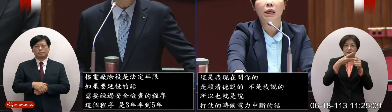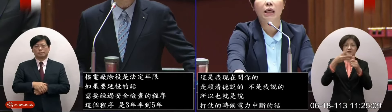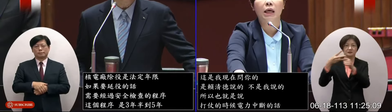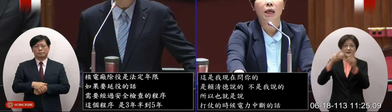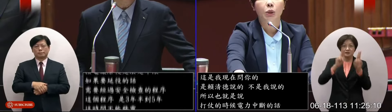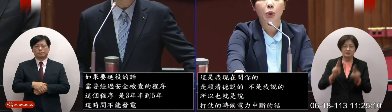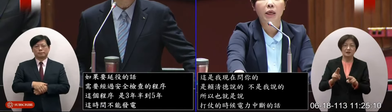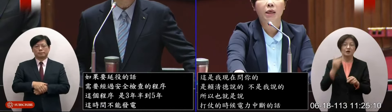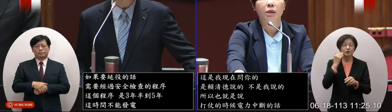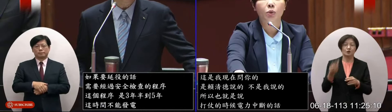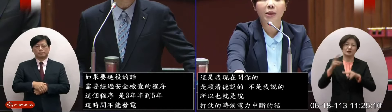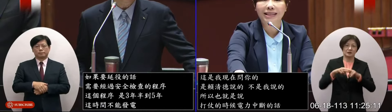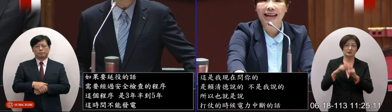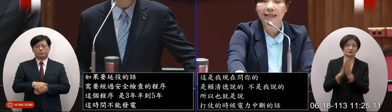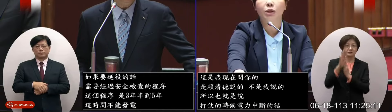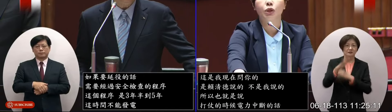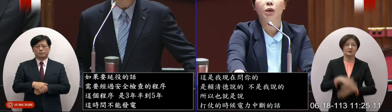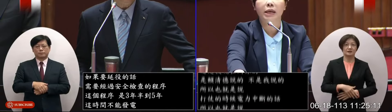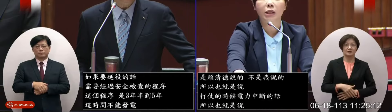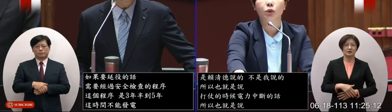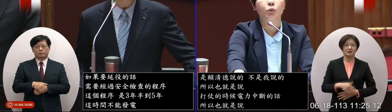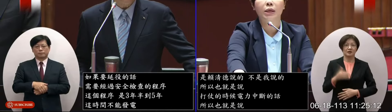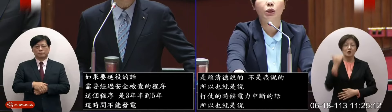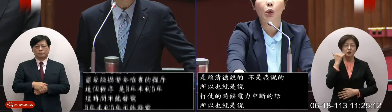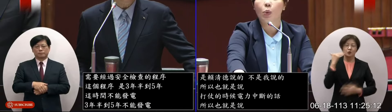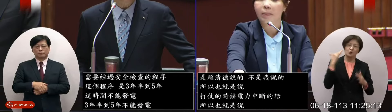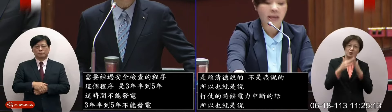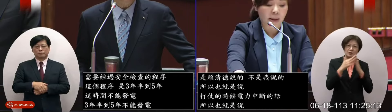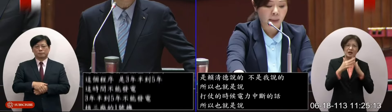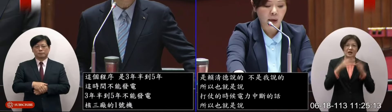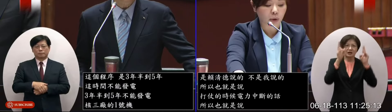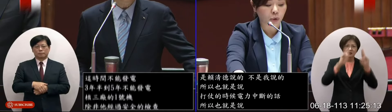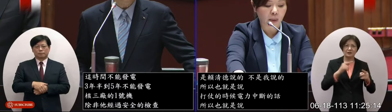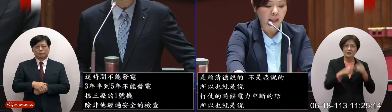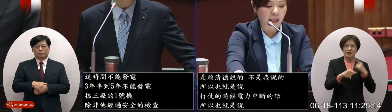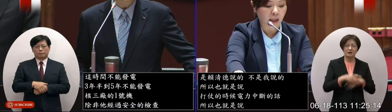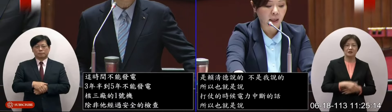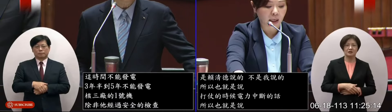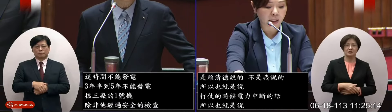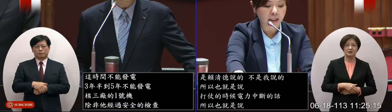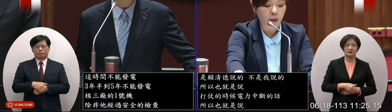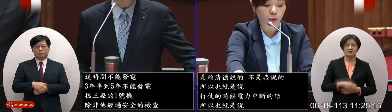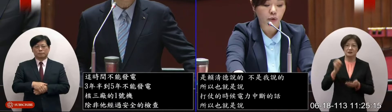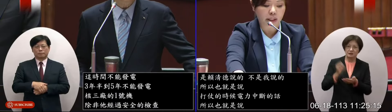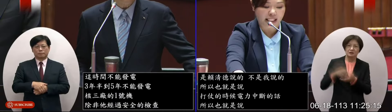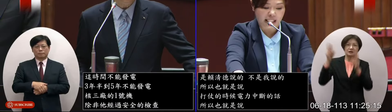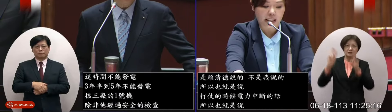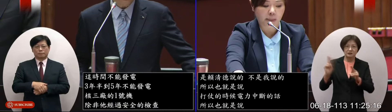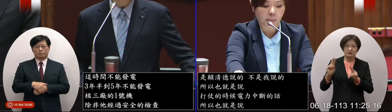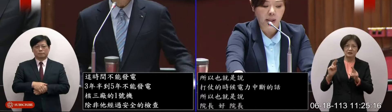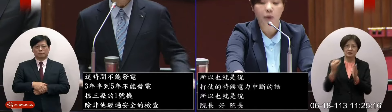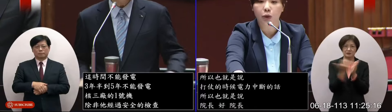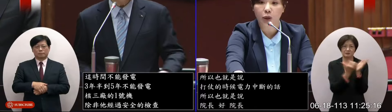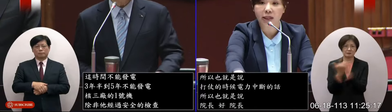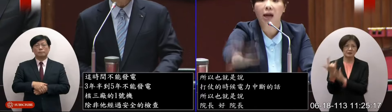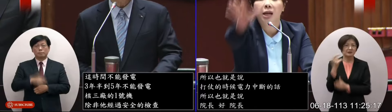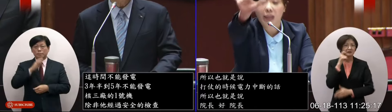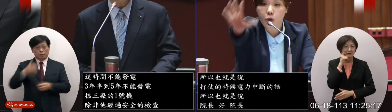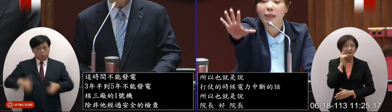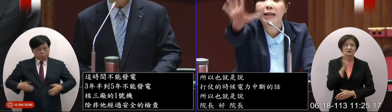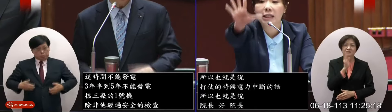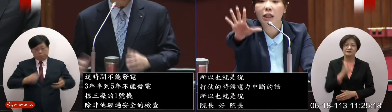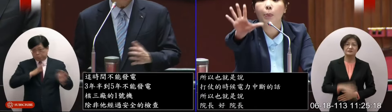停役了，所以如果打仗的时候电力中断的时候，我们也没有所谓的核电机组做紧急备用的选